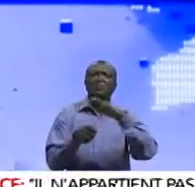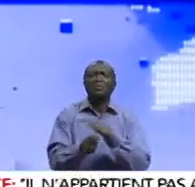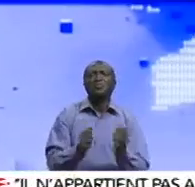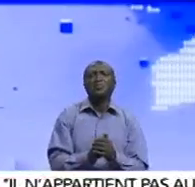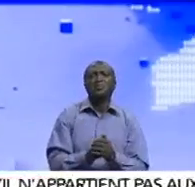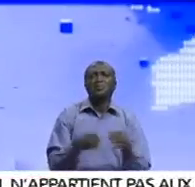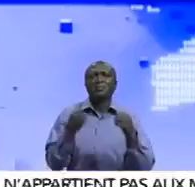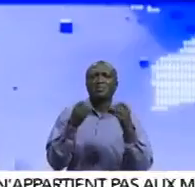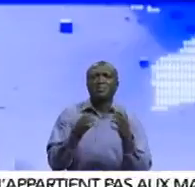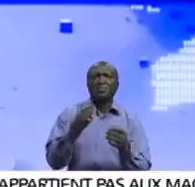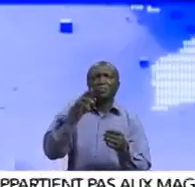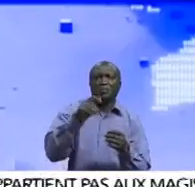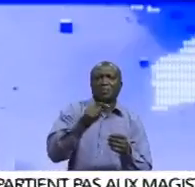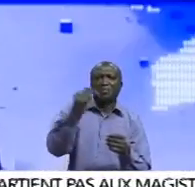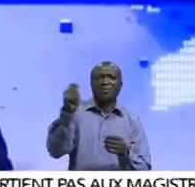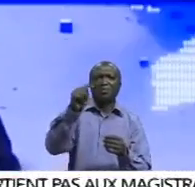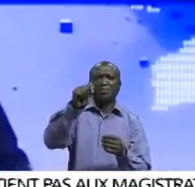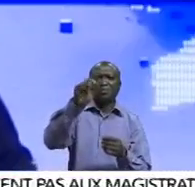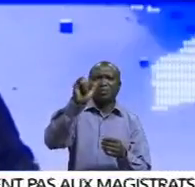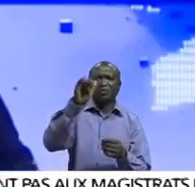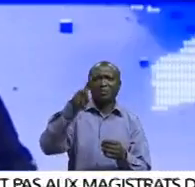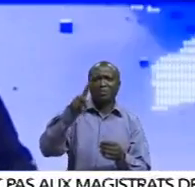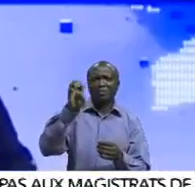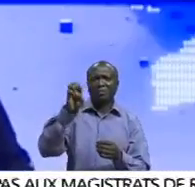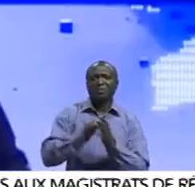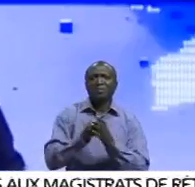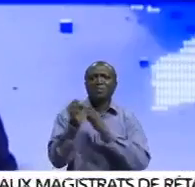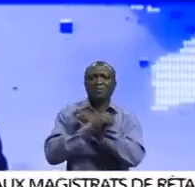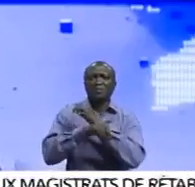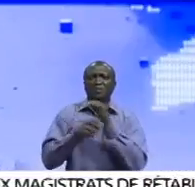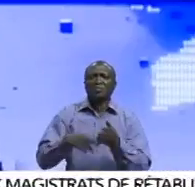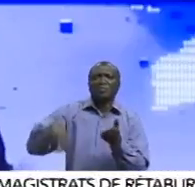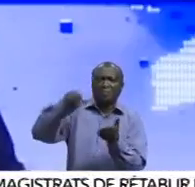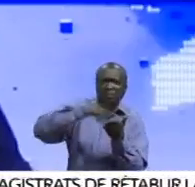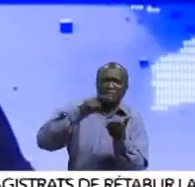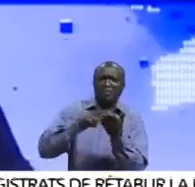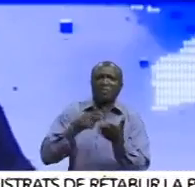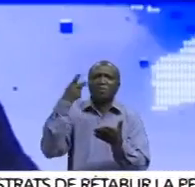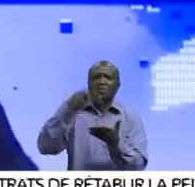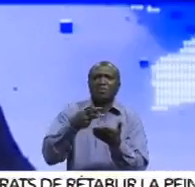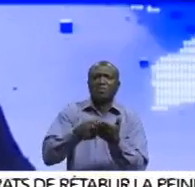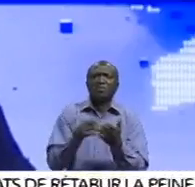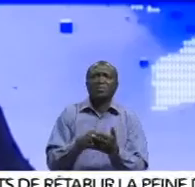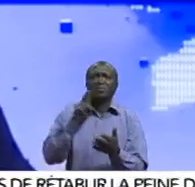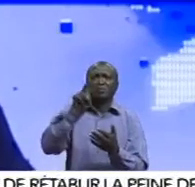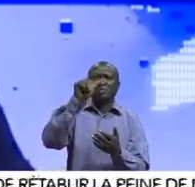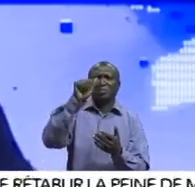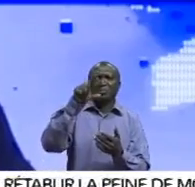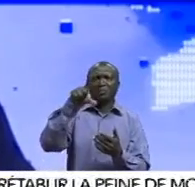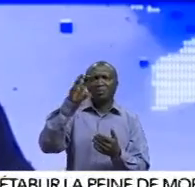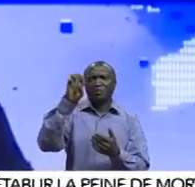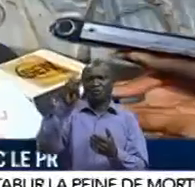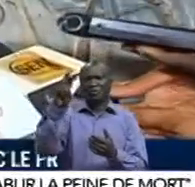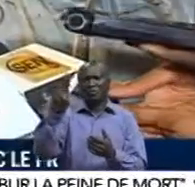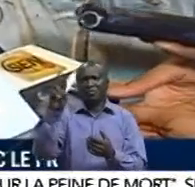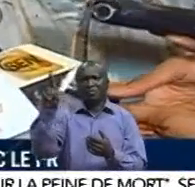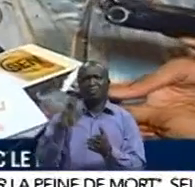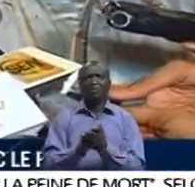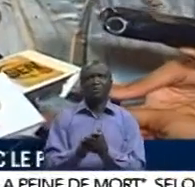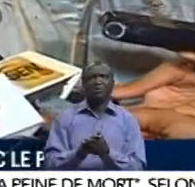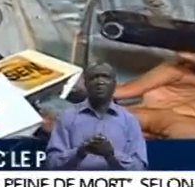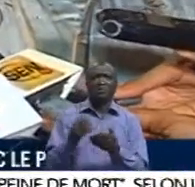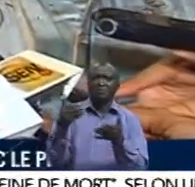Sénégalais invite la population à retour aux valeurs suivant respectivement m et Aouam au micro de Fat bint c'est c'est c'est une